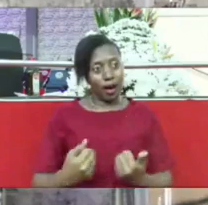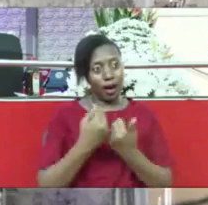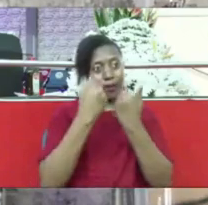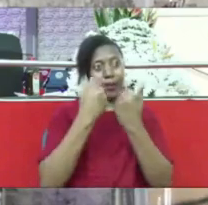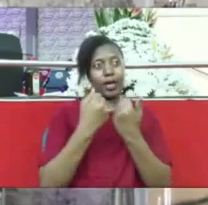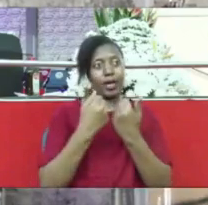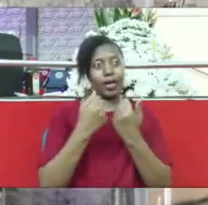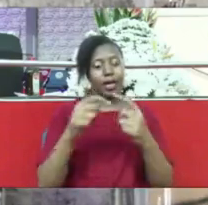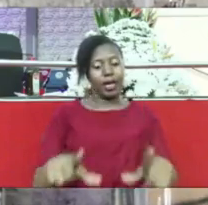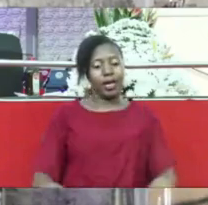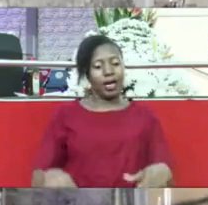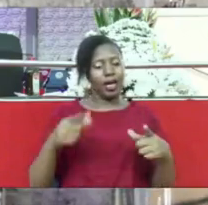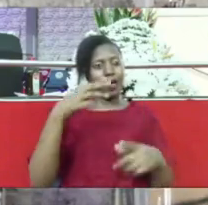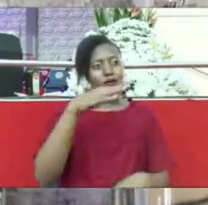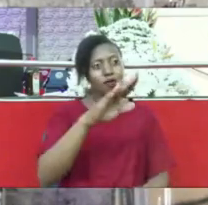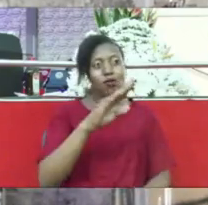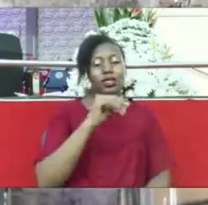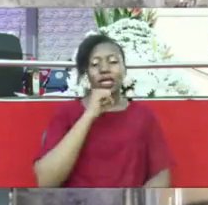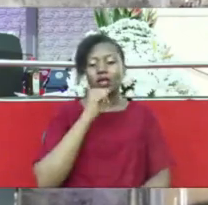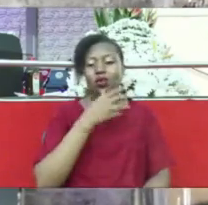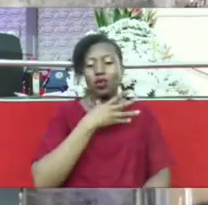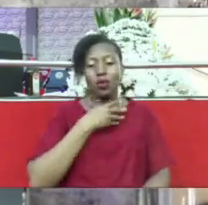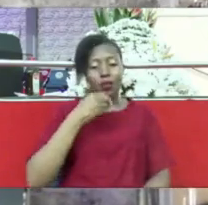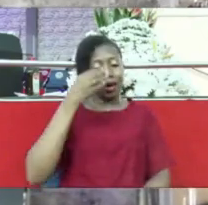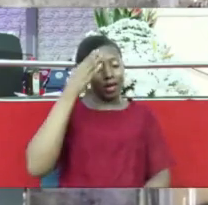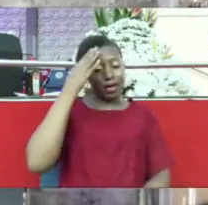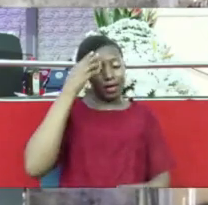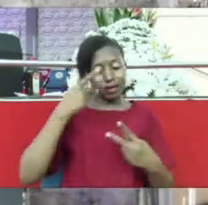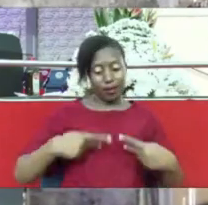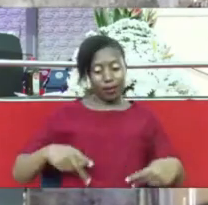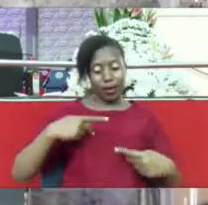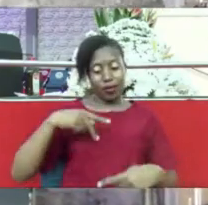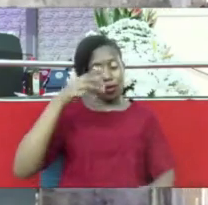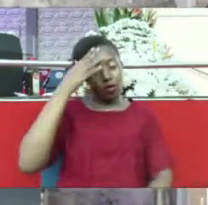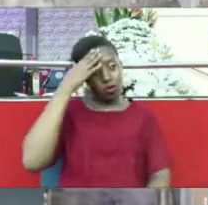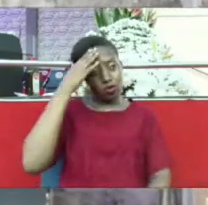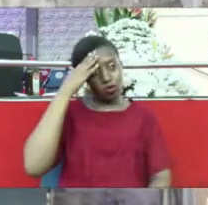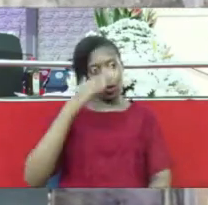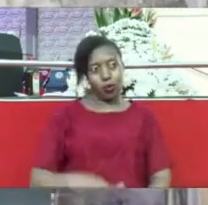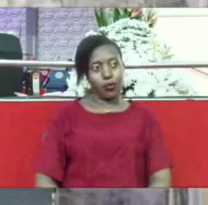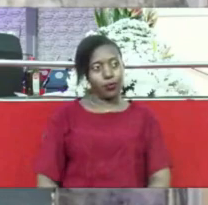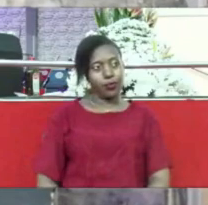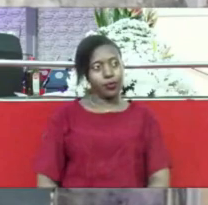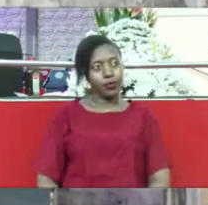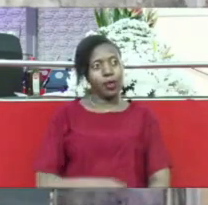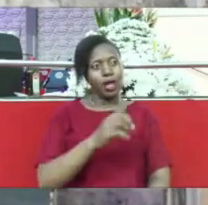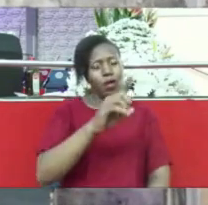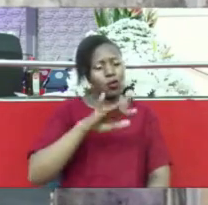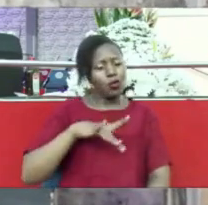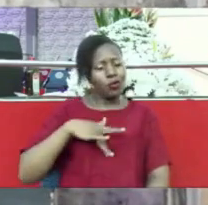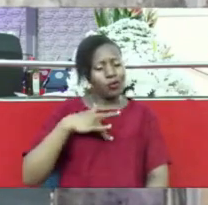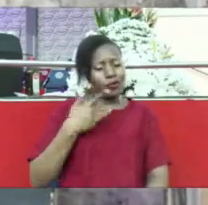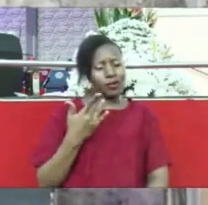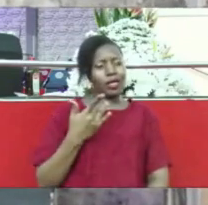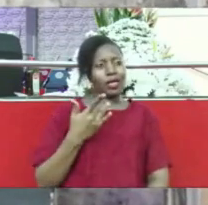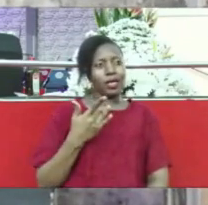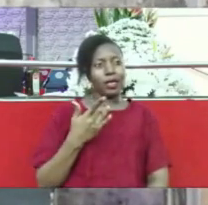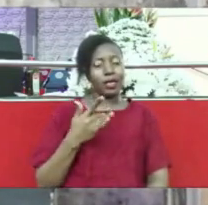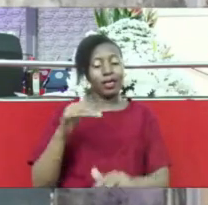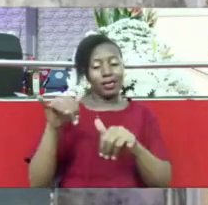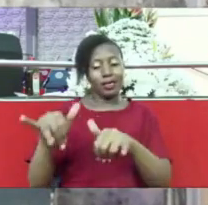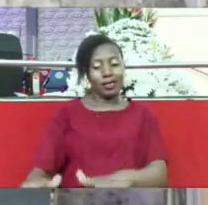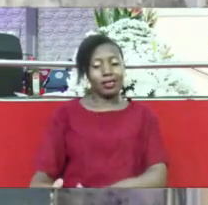want other people to see me. Kuna mambo ambayo umefanyika katika maisha yako na hutaki watu wengine waweze kutambua. You just feel I want to stay indoors.